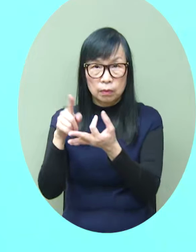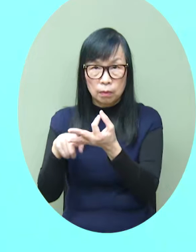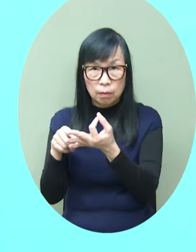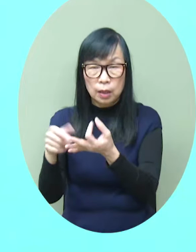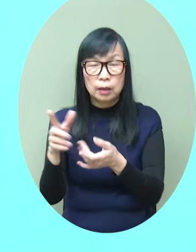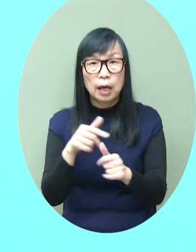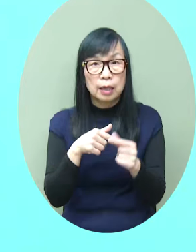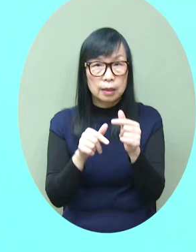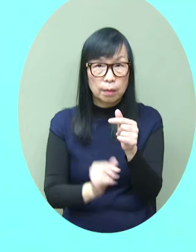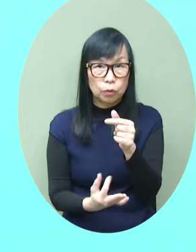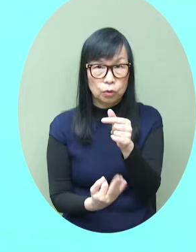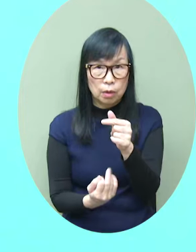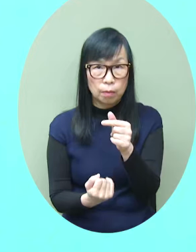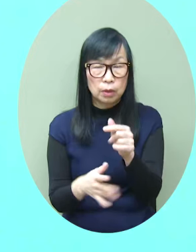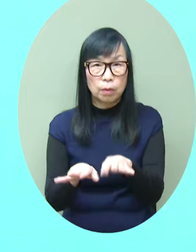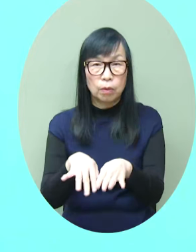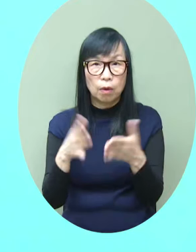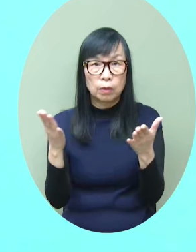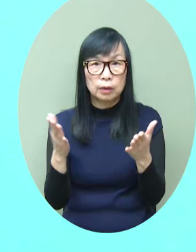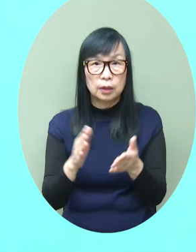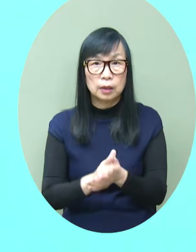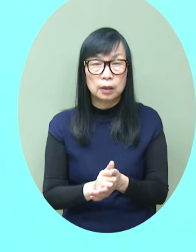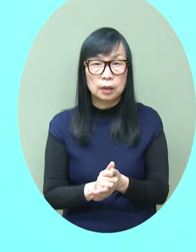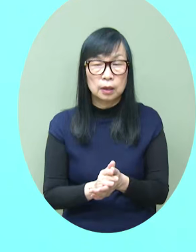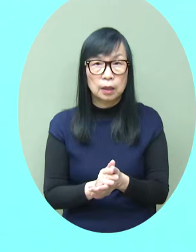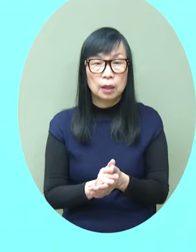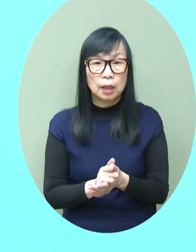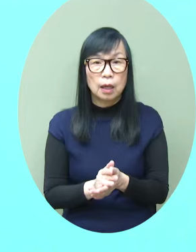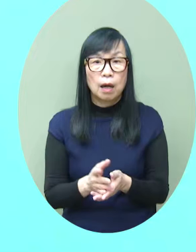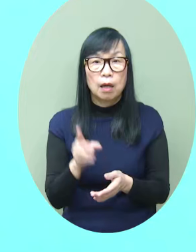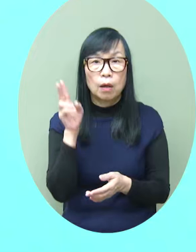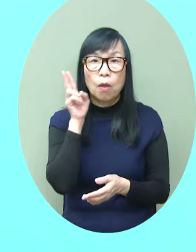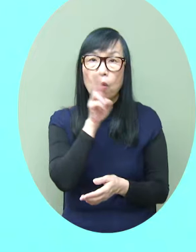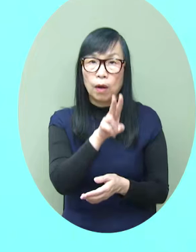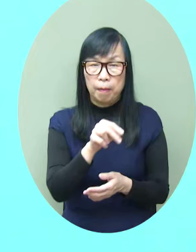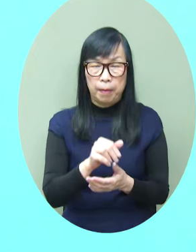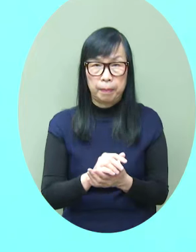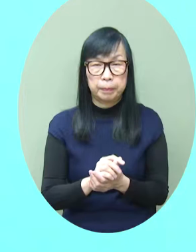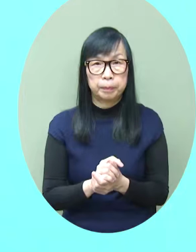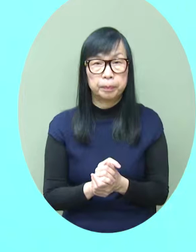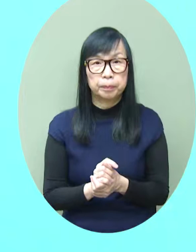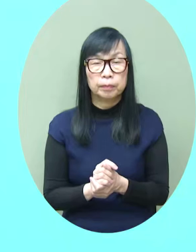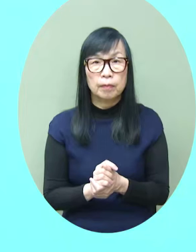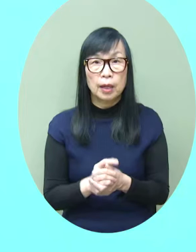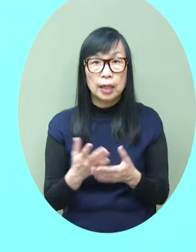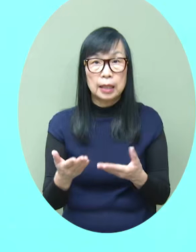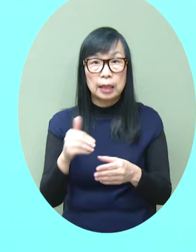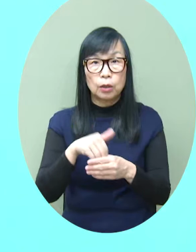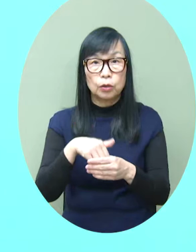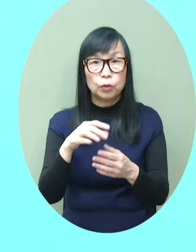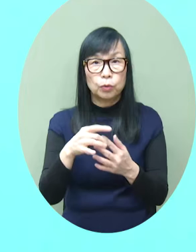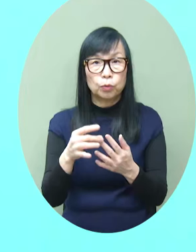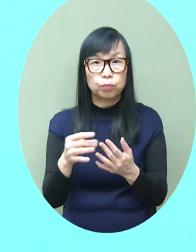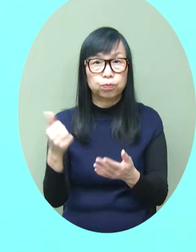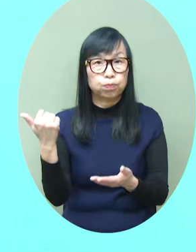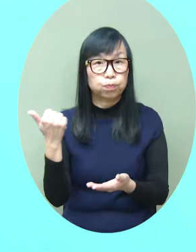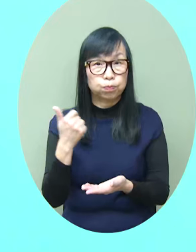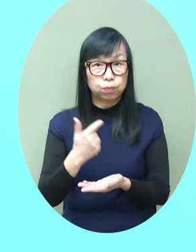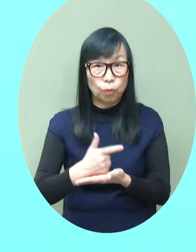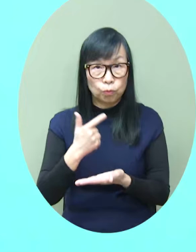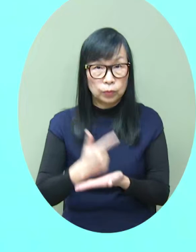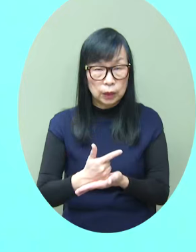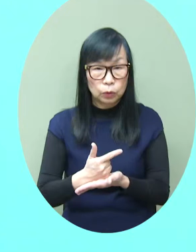月30日開始，一共是兩個禮拜。這一場的選舉是非常重要的，